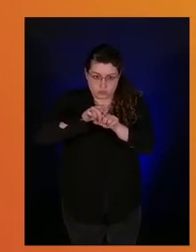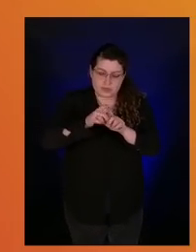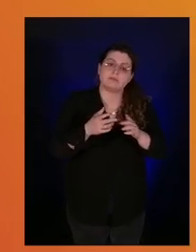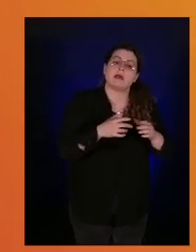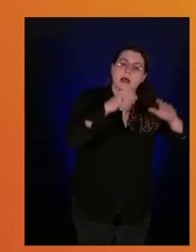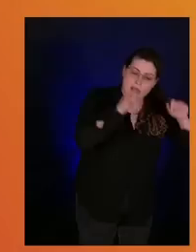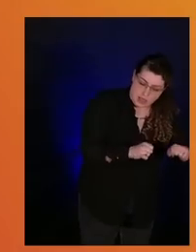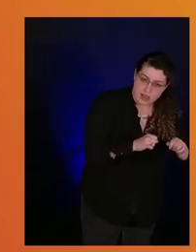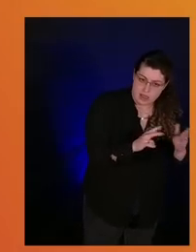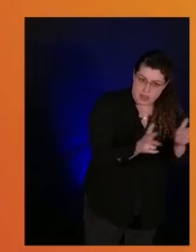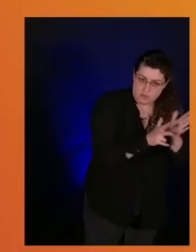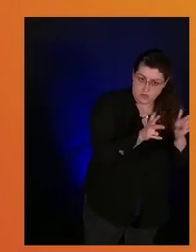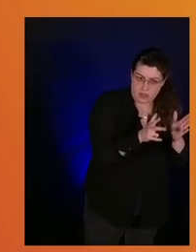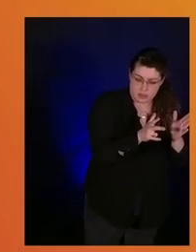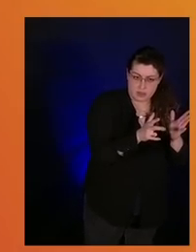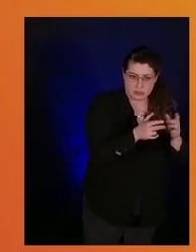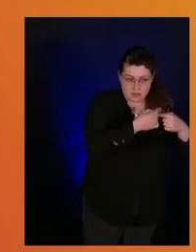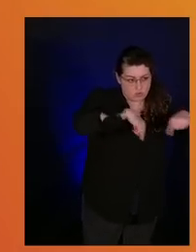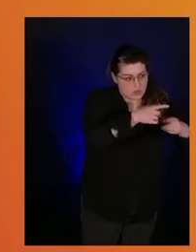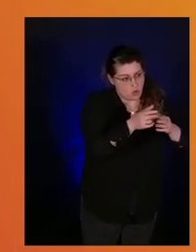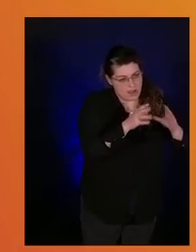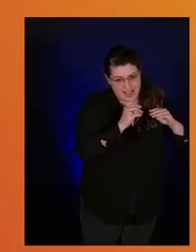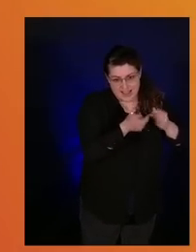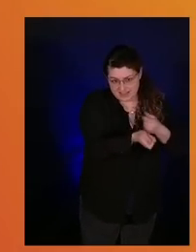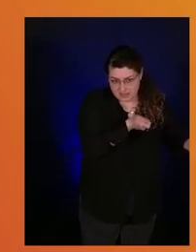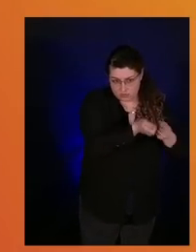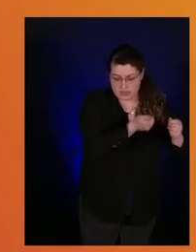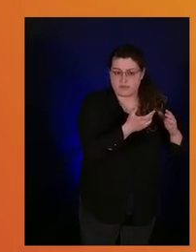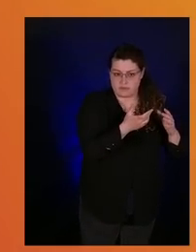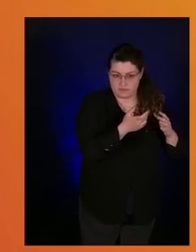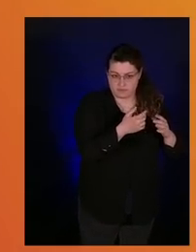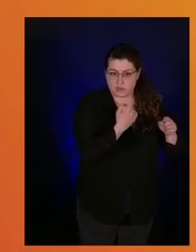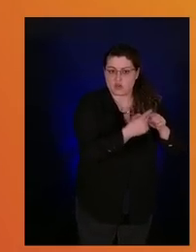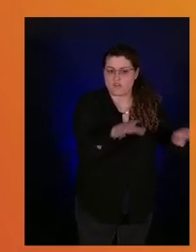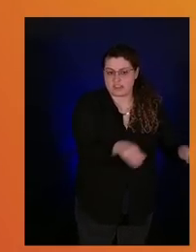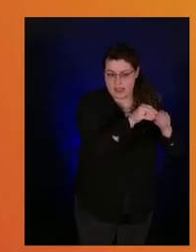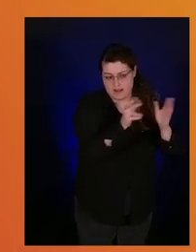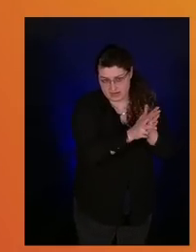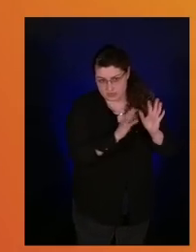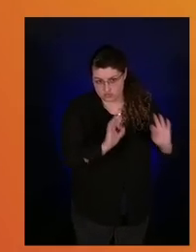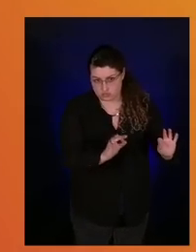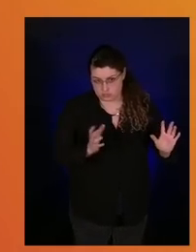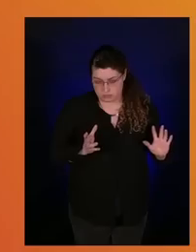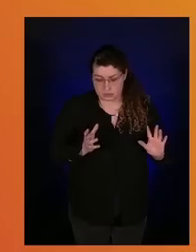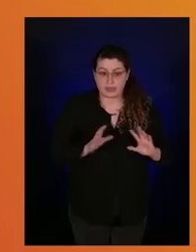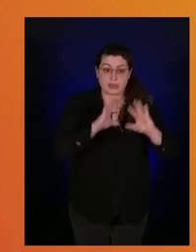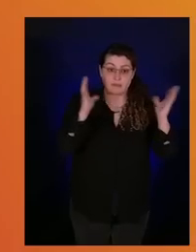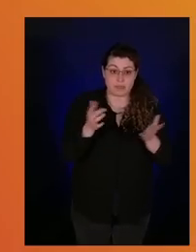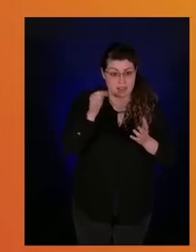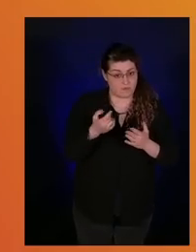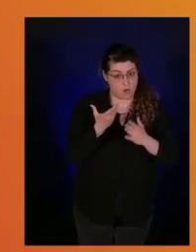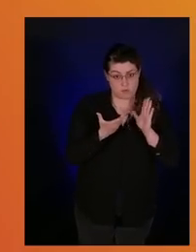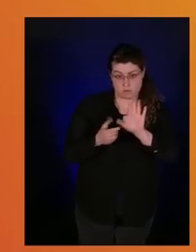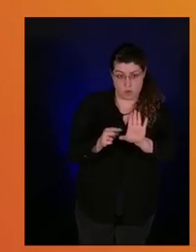confédérale. Alors oui, il est nécessaire que les actions passées soient explicitées clairement, en toute